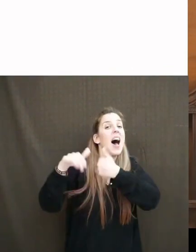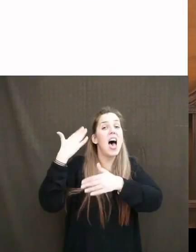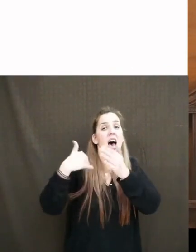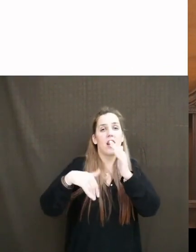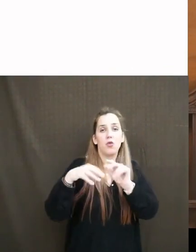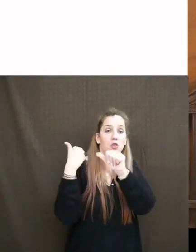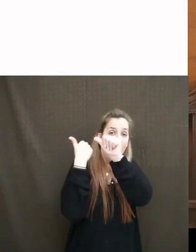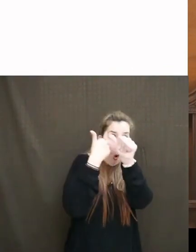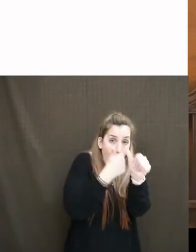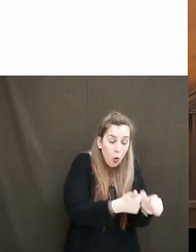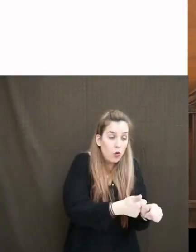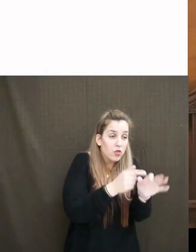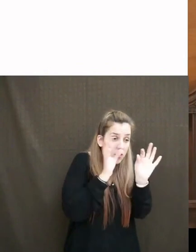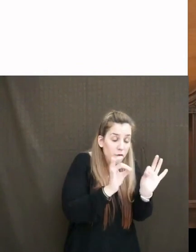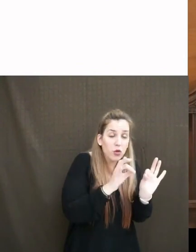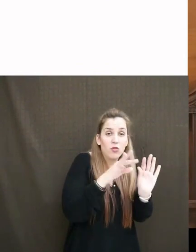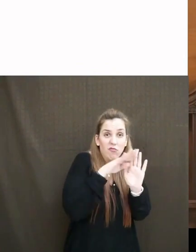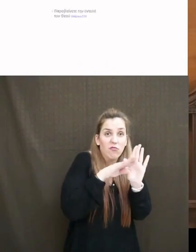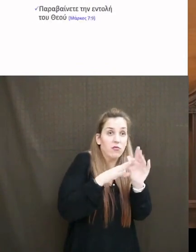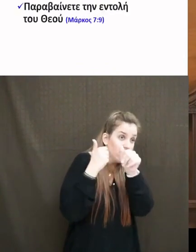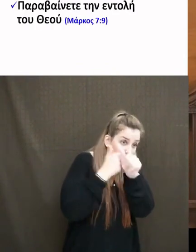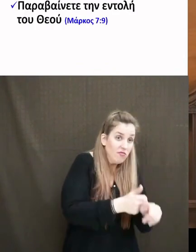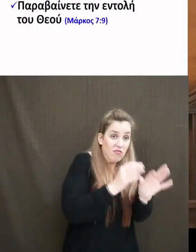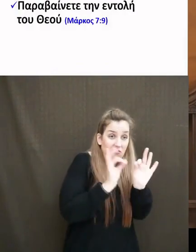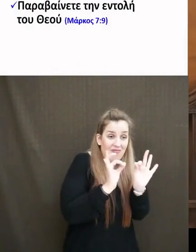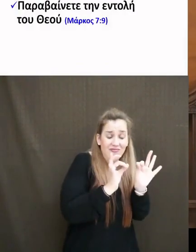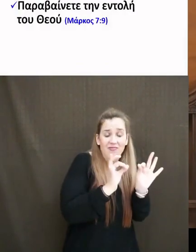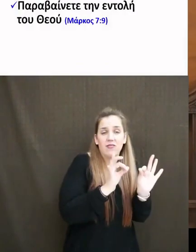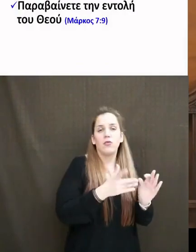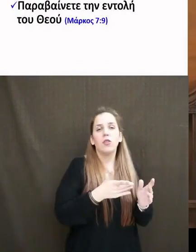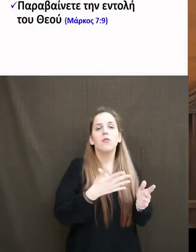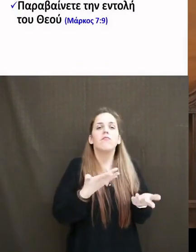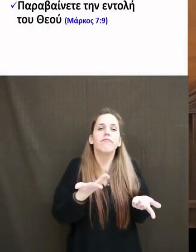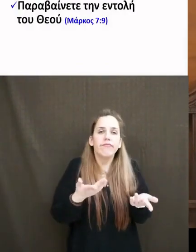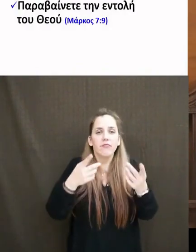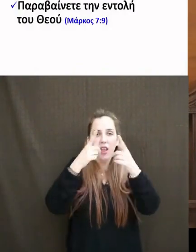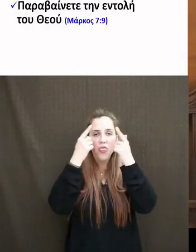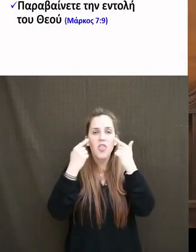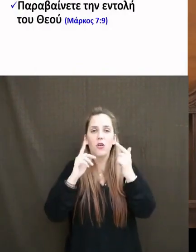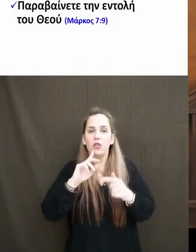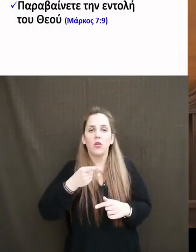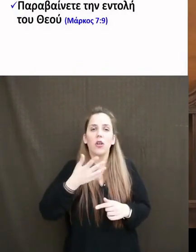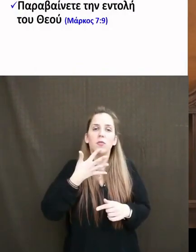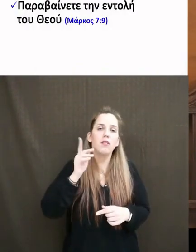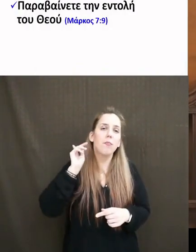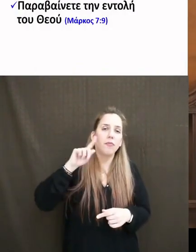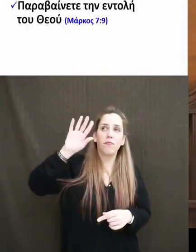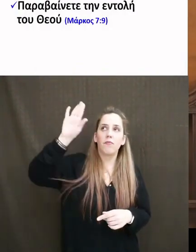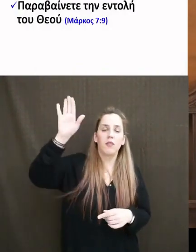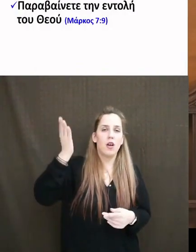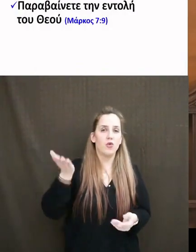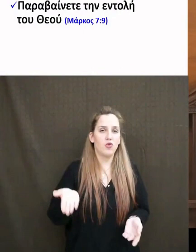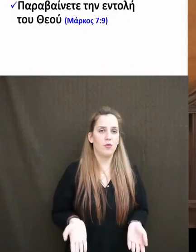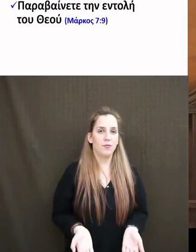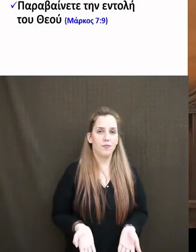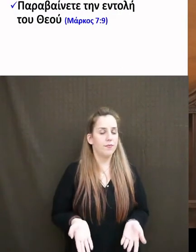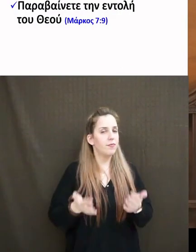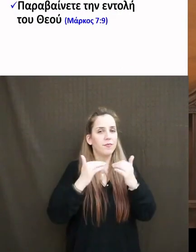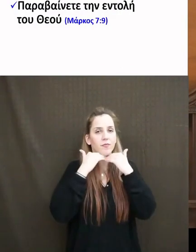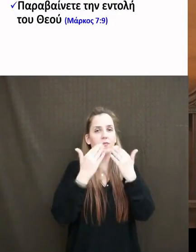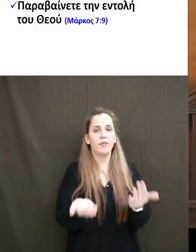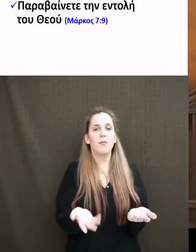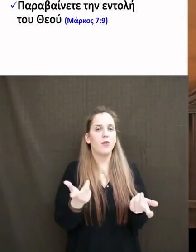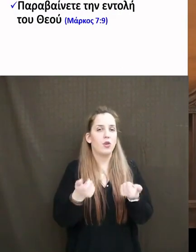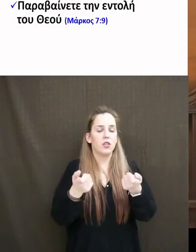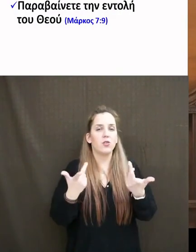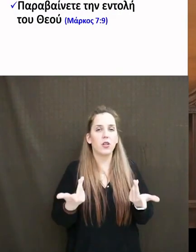τι όντως θέλει ο Θεός. Και αυτό που οδηγεί πιο κάτω. Παραβαίνετε την εντολή του Θεού. Για να τηρείς την παράδοση